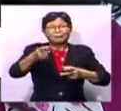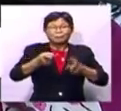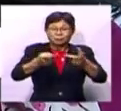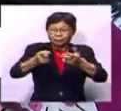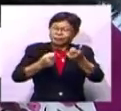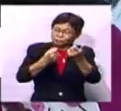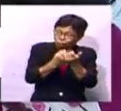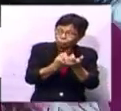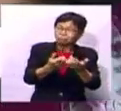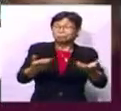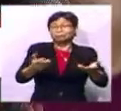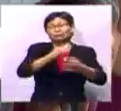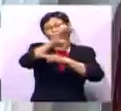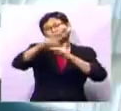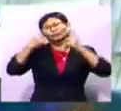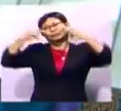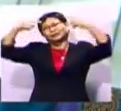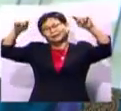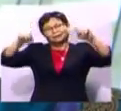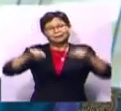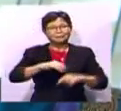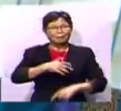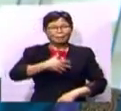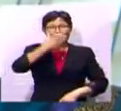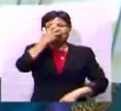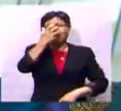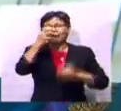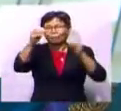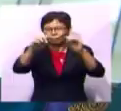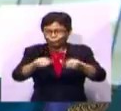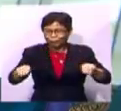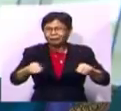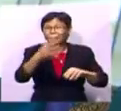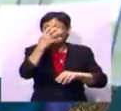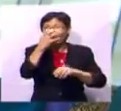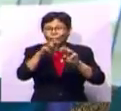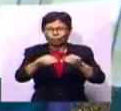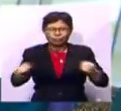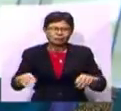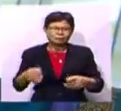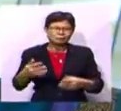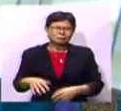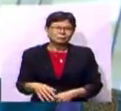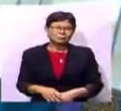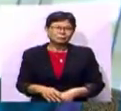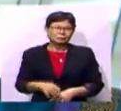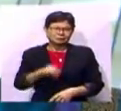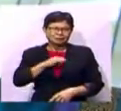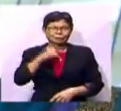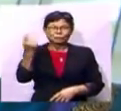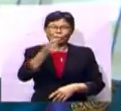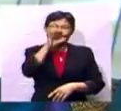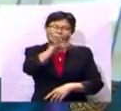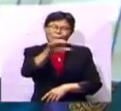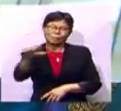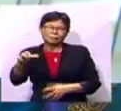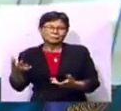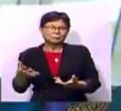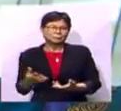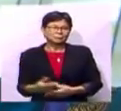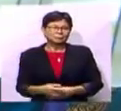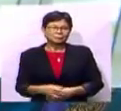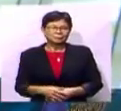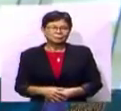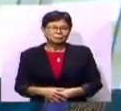sokongan, maka semua jadi. Bila saya marah budak kan, pernah seorang budak beritahu saya, saya kan selalu marah. Dia